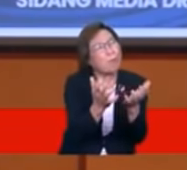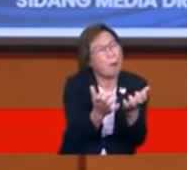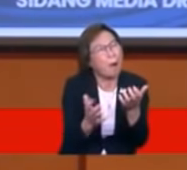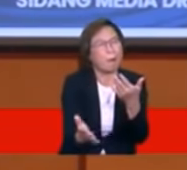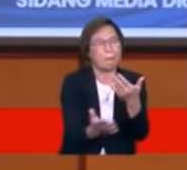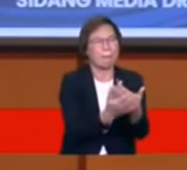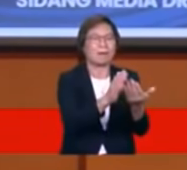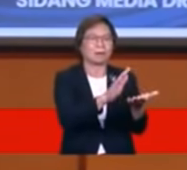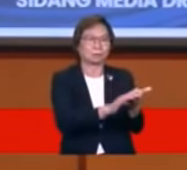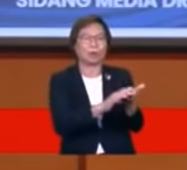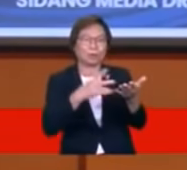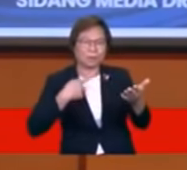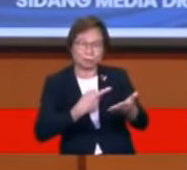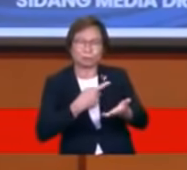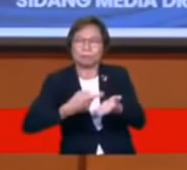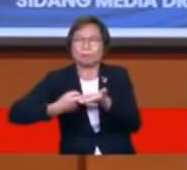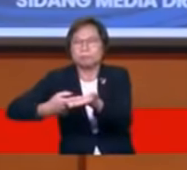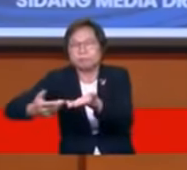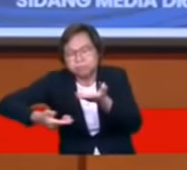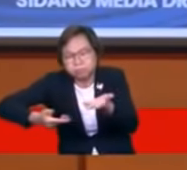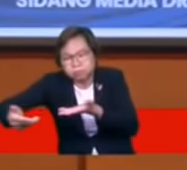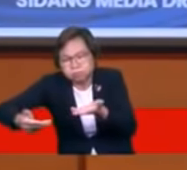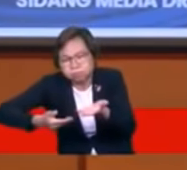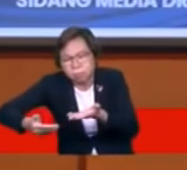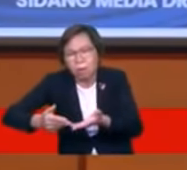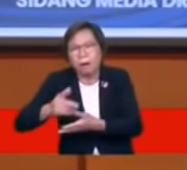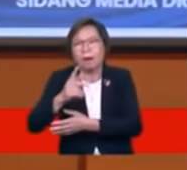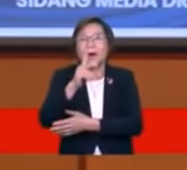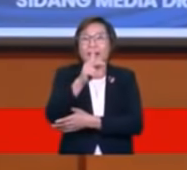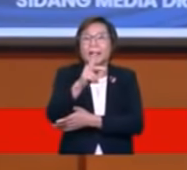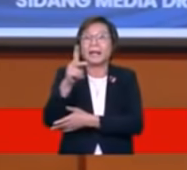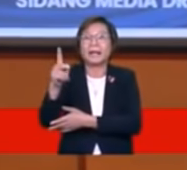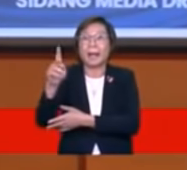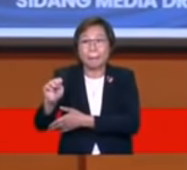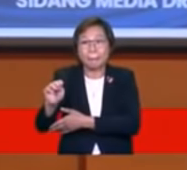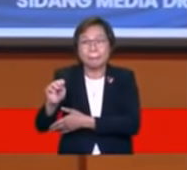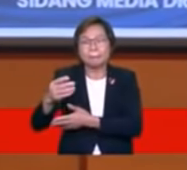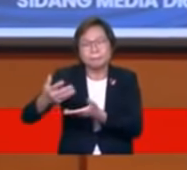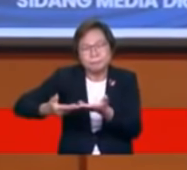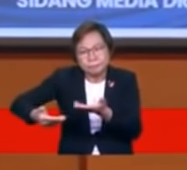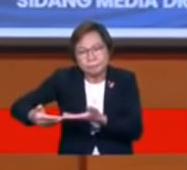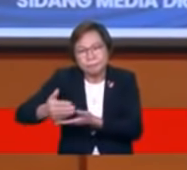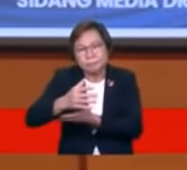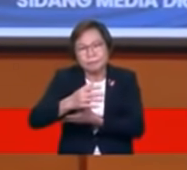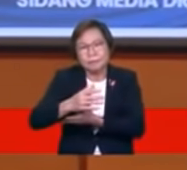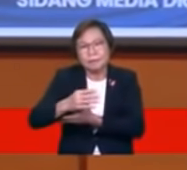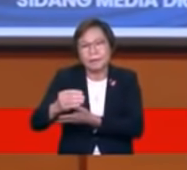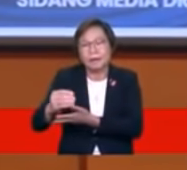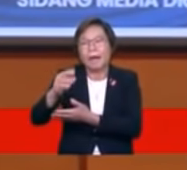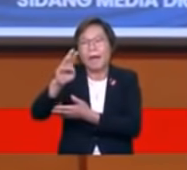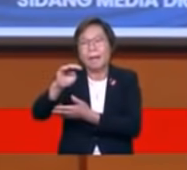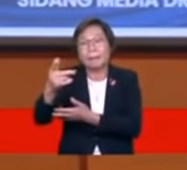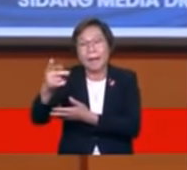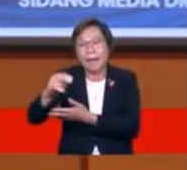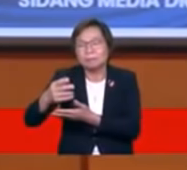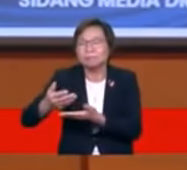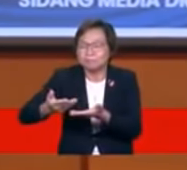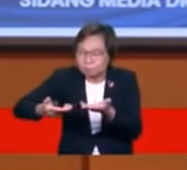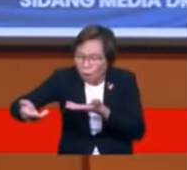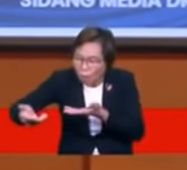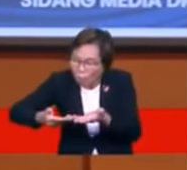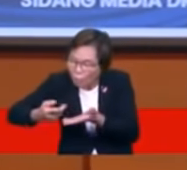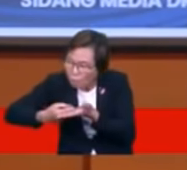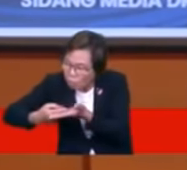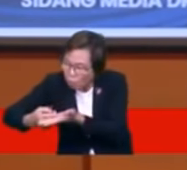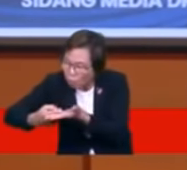tapi kali ini kita telah jangankan dengan pihak Kementerian slamax Kesehatan Malaysia dan juga majelis keselamatan negara